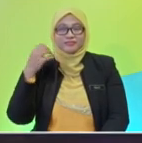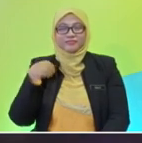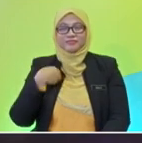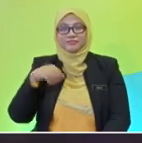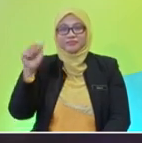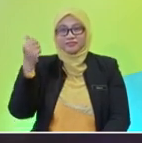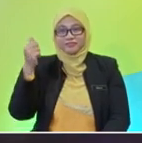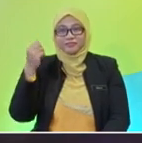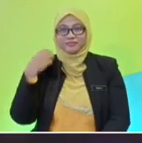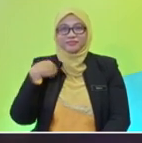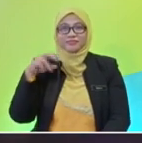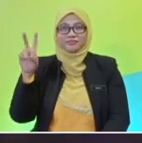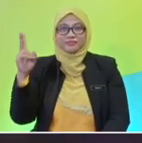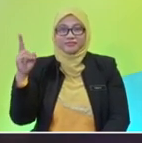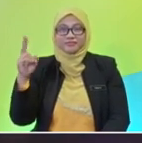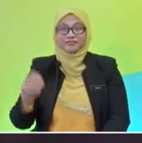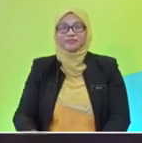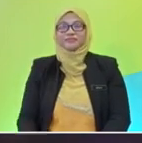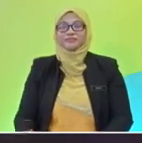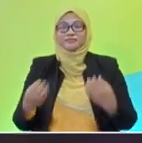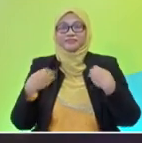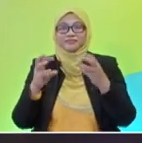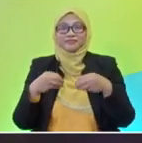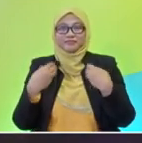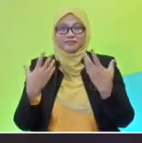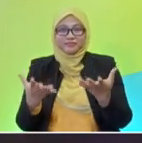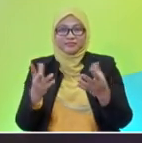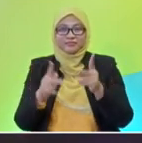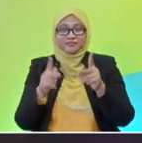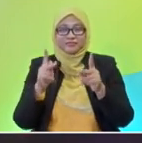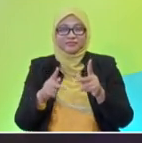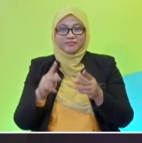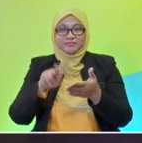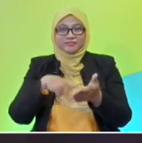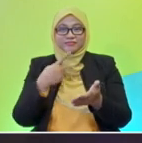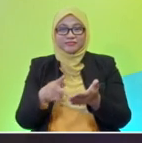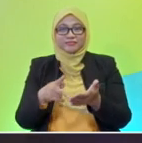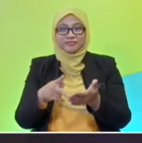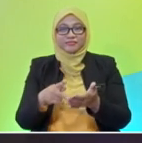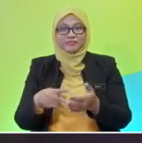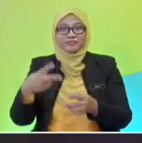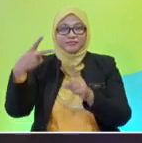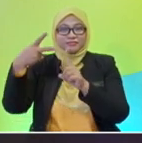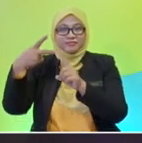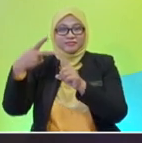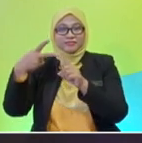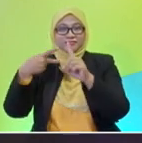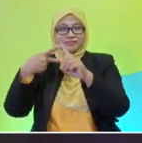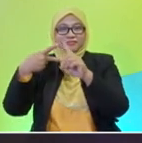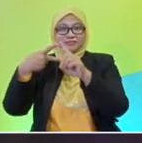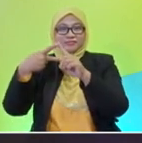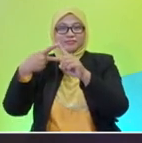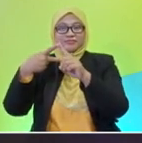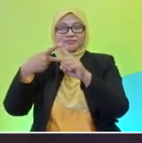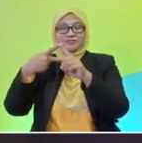kerat. Wow. Okey, banyak. Jadi kalau pantun dua kerat, baris pertama itu ialah pembayang, baris kedua ialah